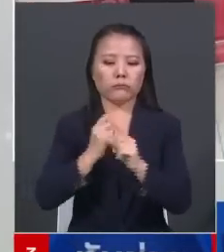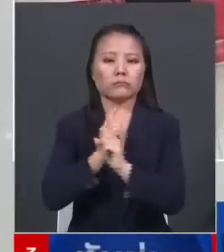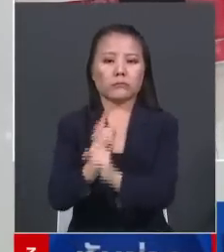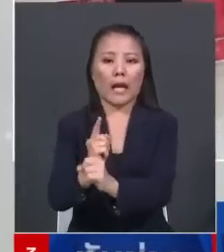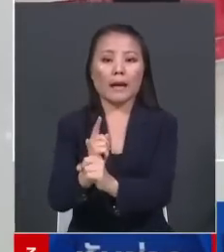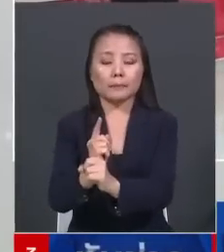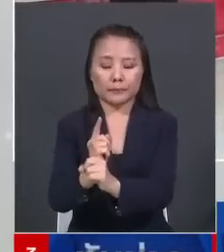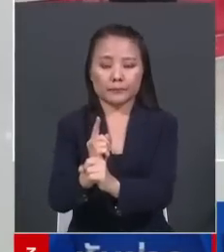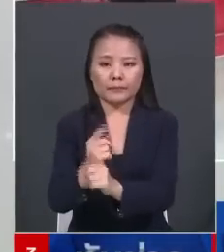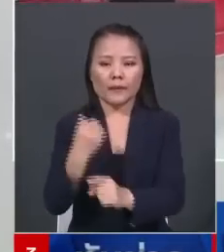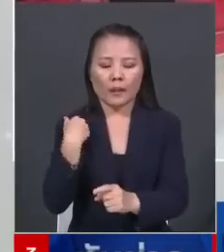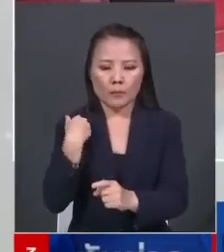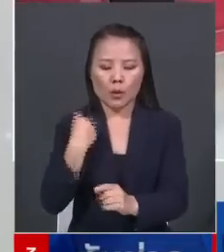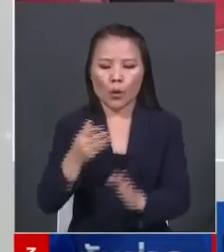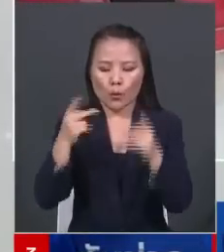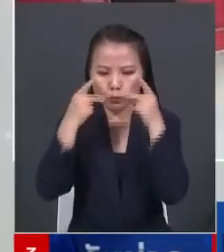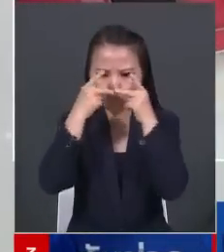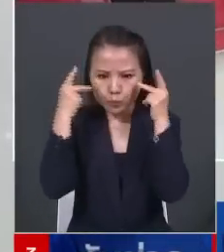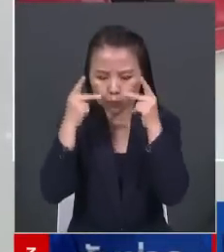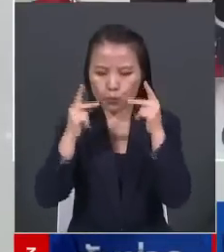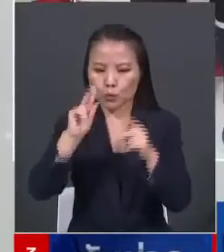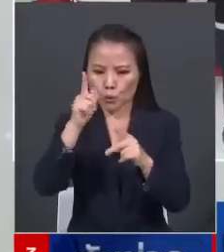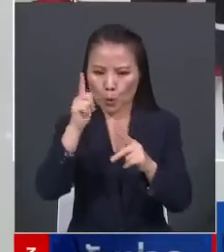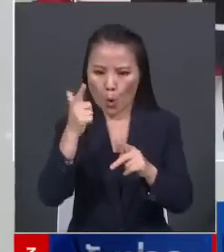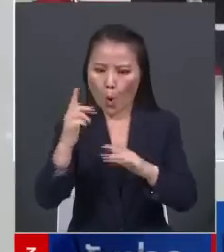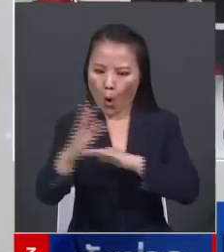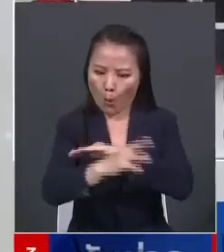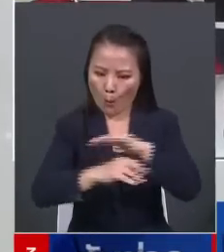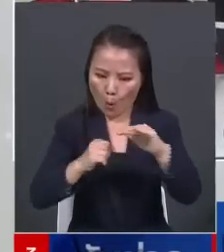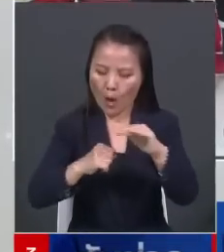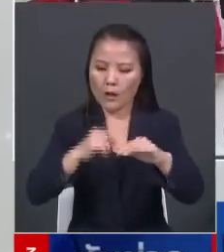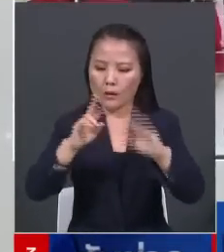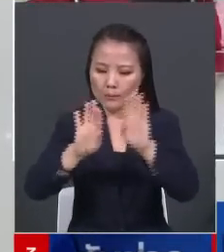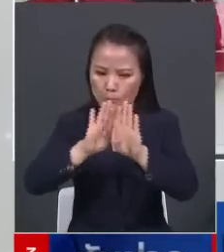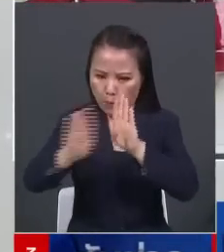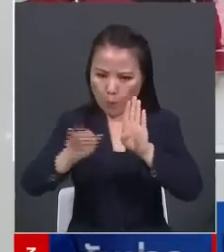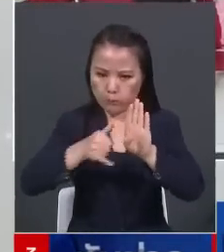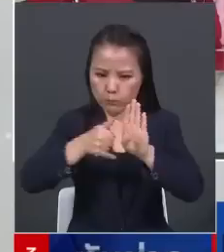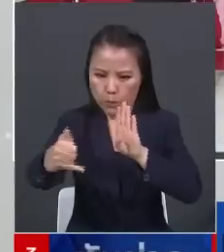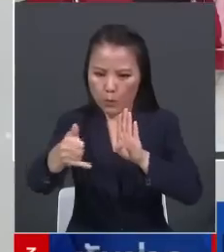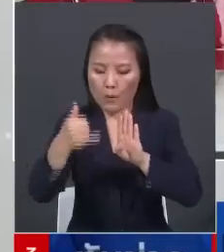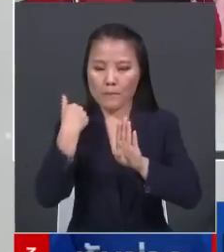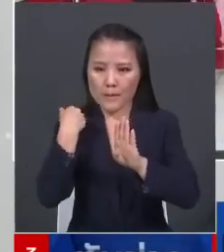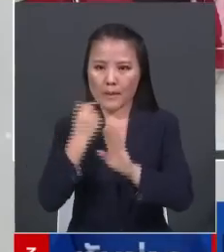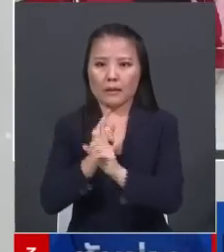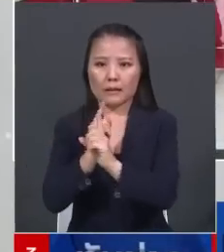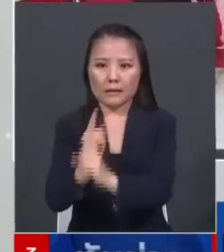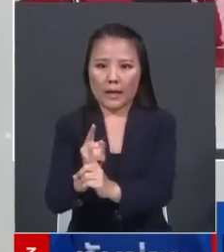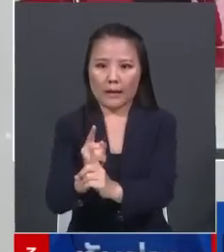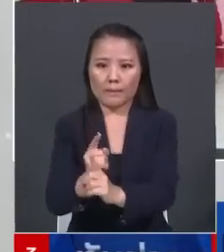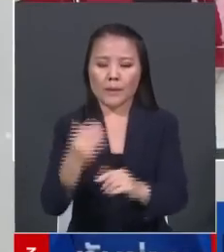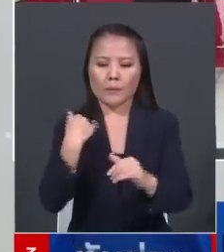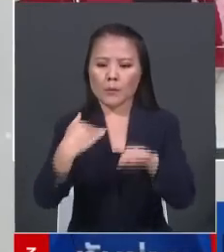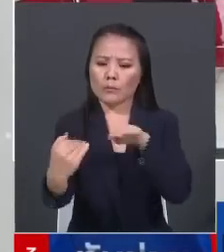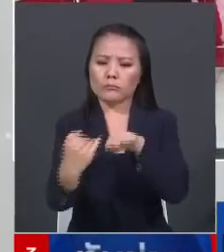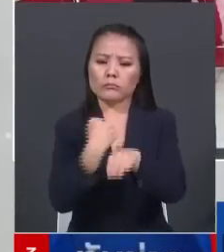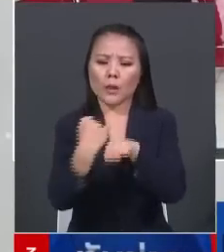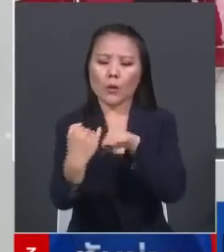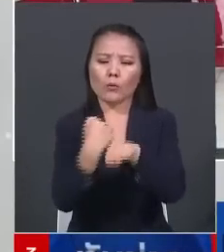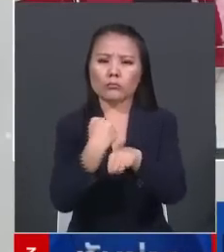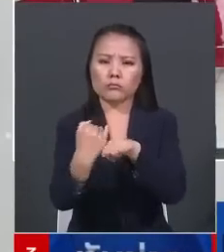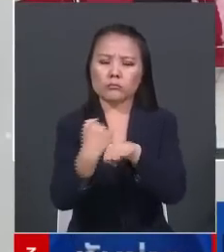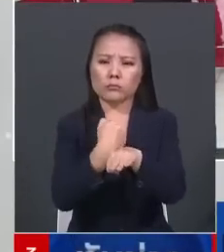นะคะคนร้ายเนี่ยถือสร้อยคอทองคำวิ่งออกจากร้านตนเองก็เลยวิ่งตามคนร้ายไปถึงที่บริเวณถนนคลองระบายน้ำ